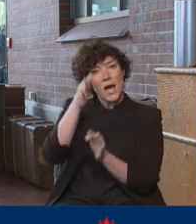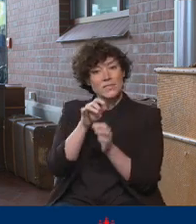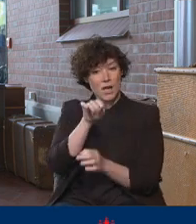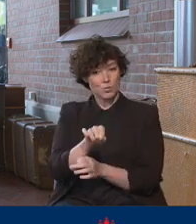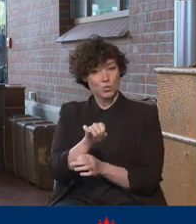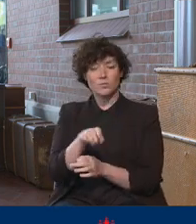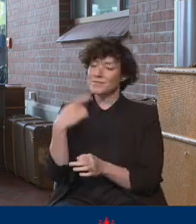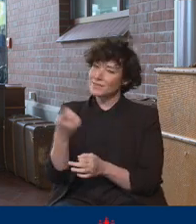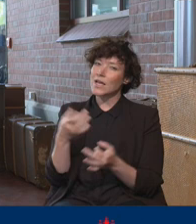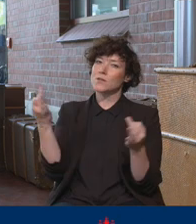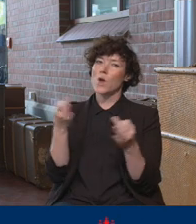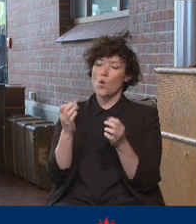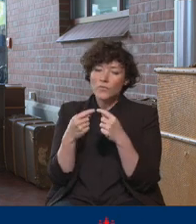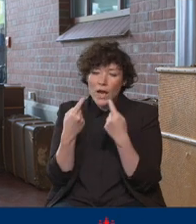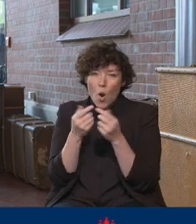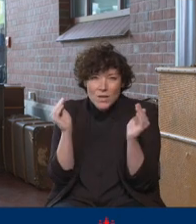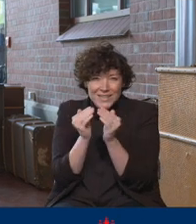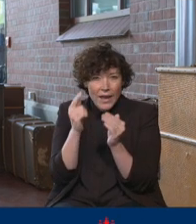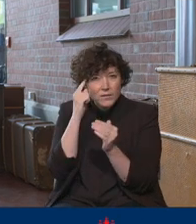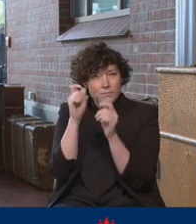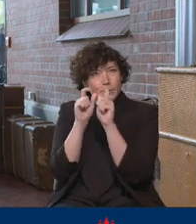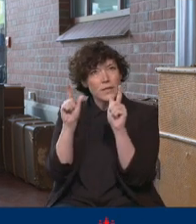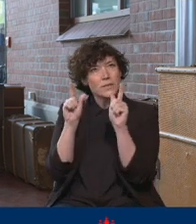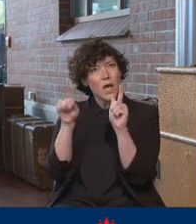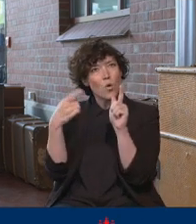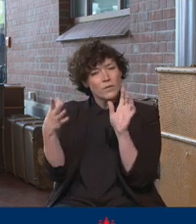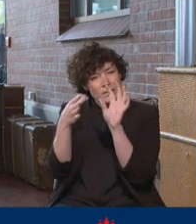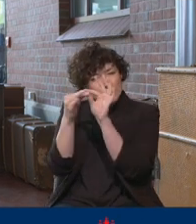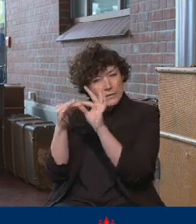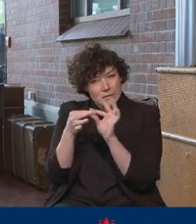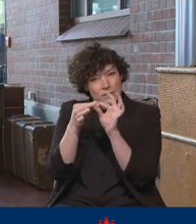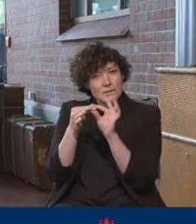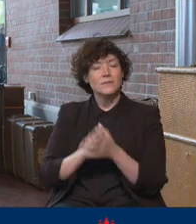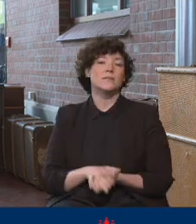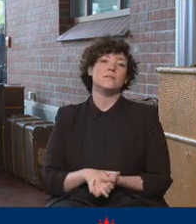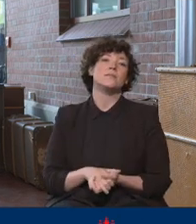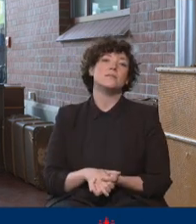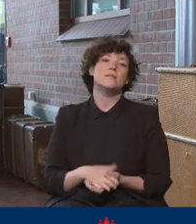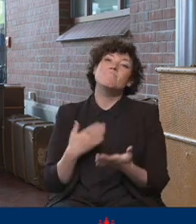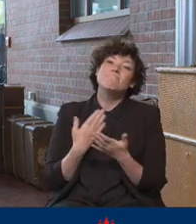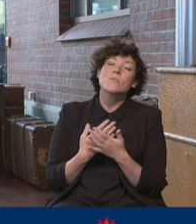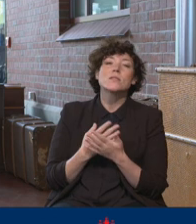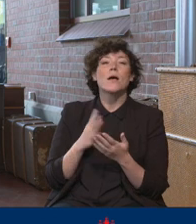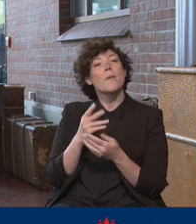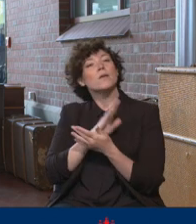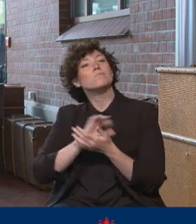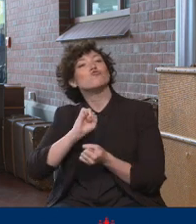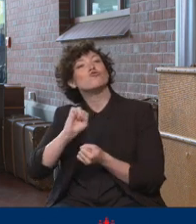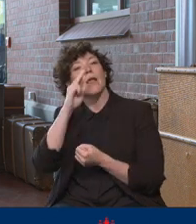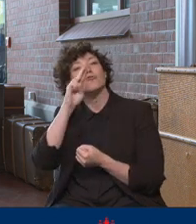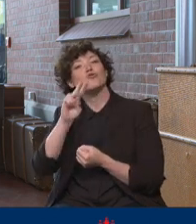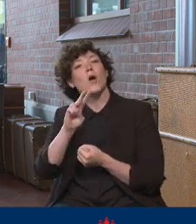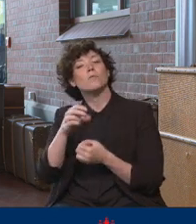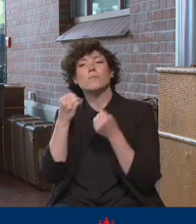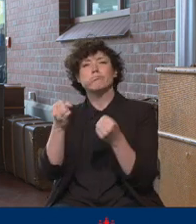sehr kleinräumig auch denken und deshalb ein ganz kurzer blick die meisten kennen das die bewohner